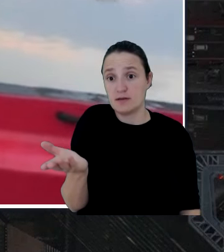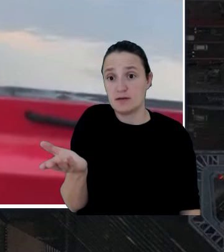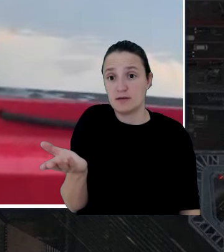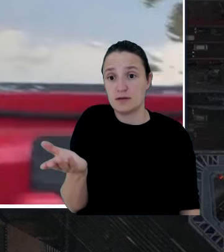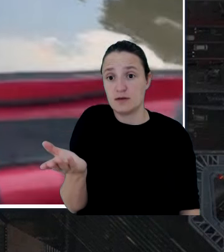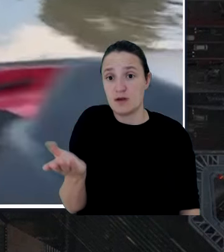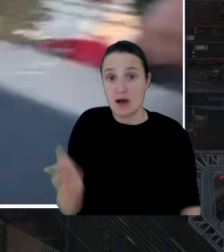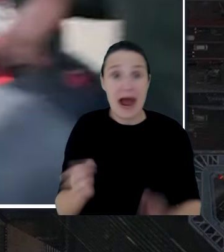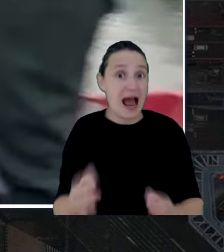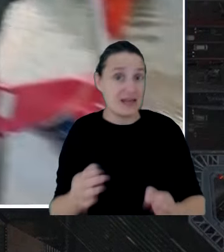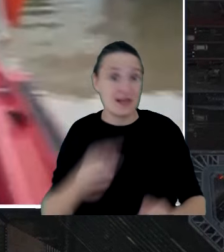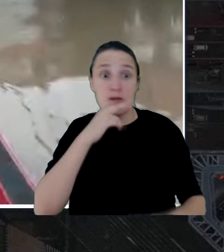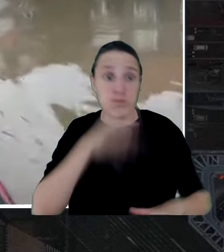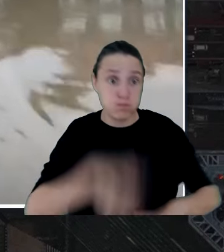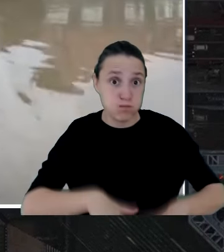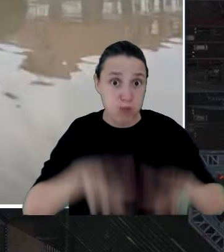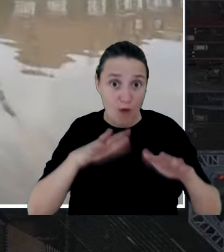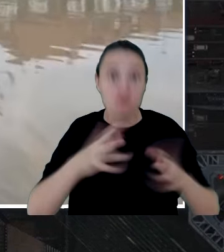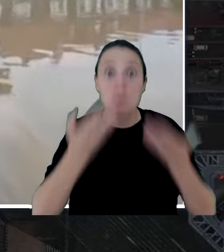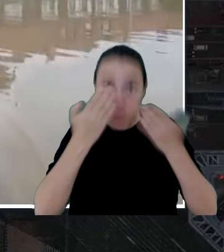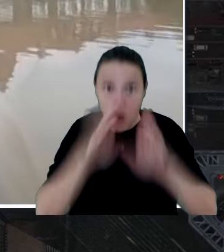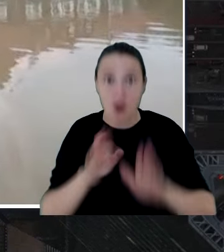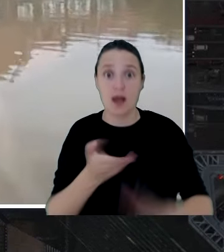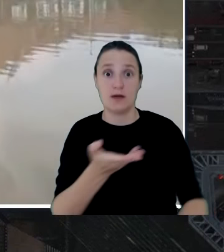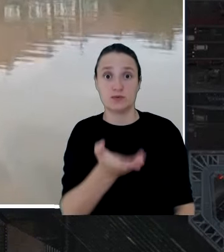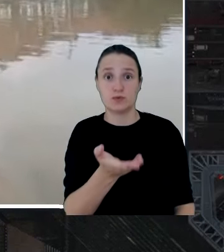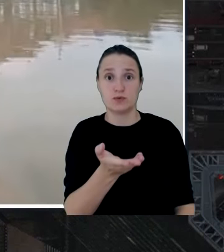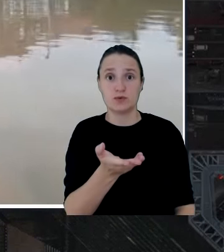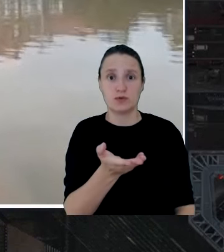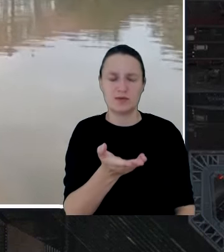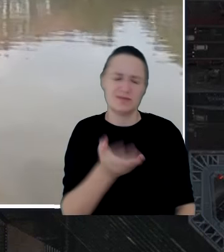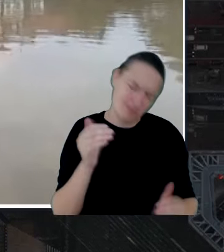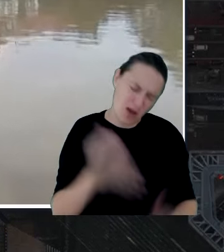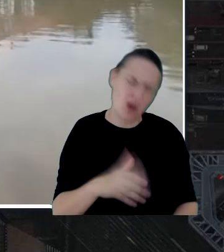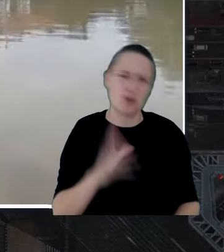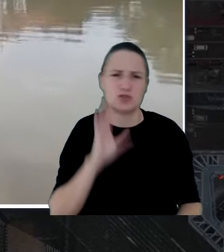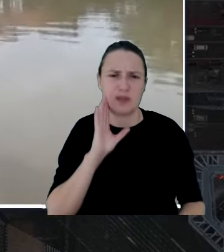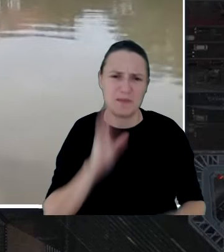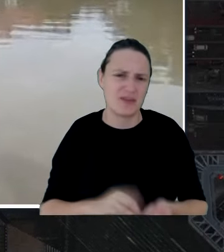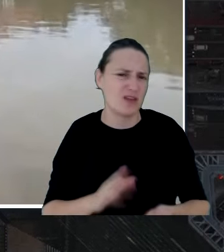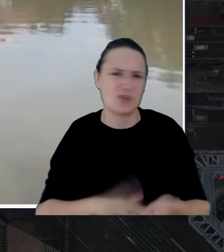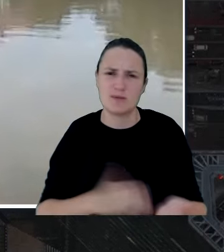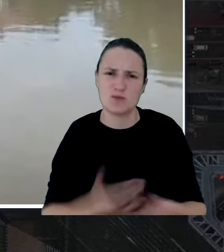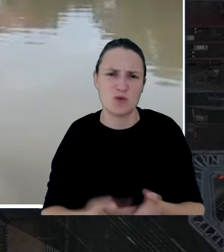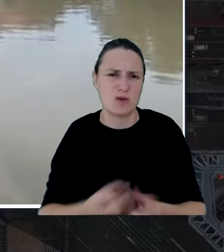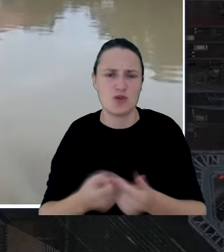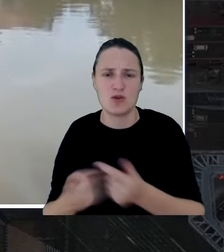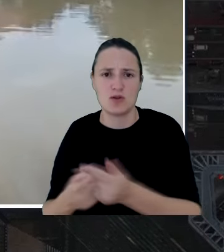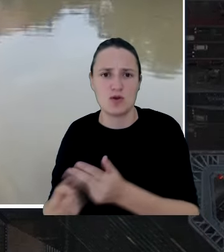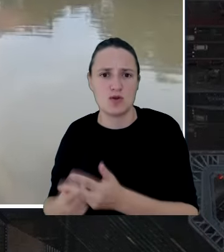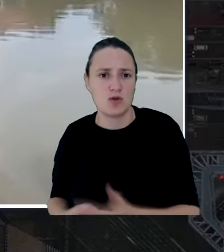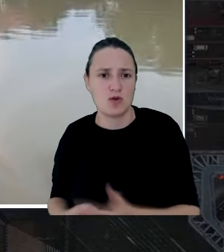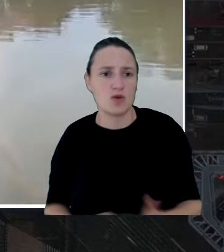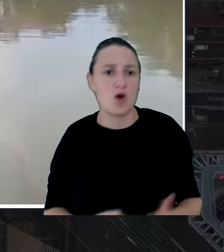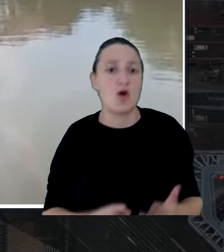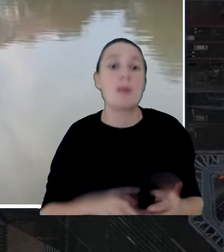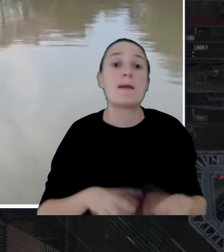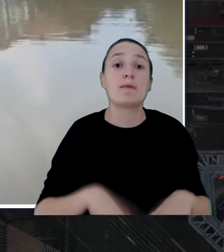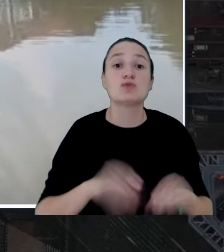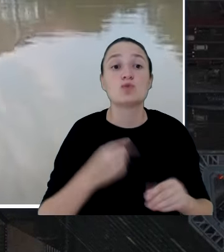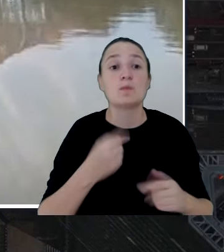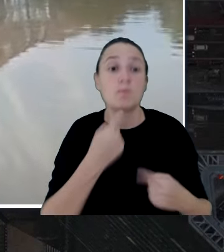nam wszystkim unaoczniła, ale tutaj możemy pomnożyć tego typu przykłady. Zaczęliśmy dyskusję od sprawy związanej